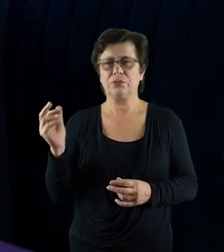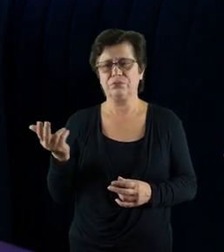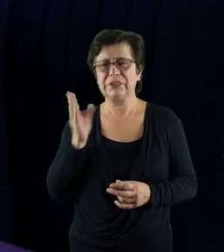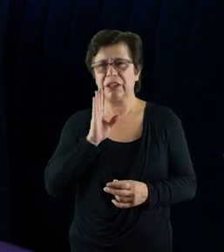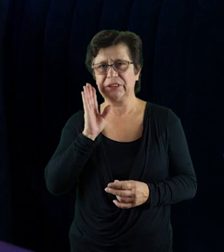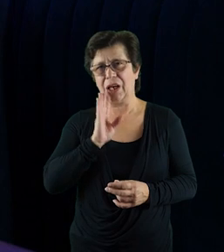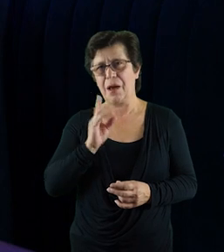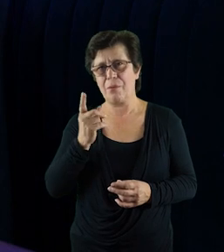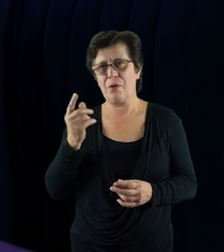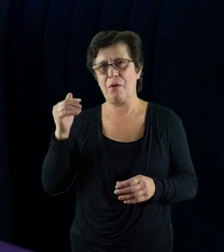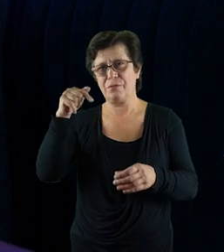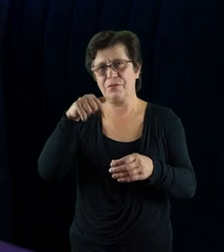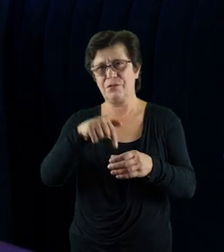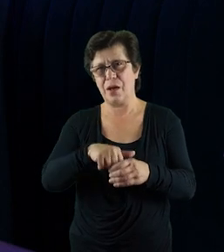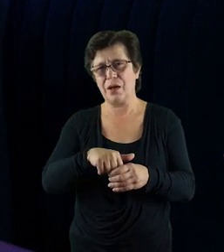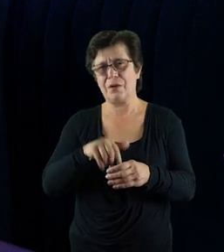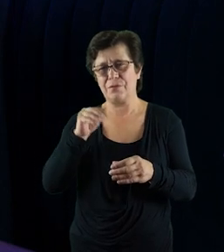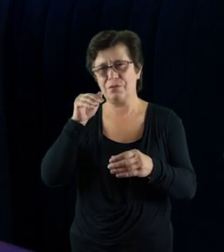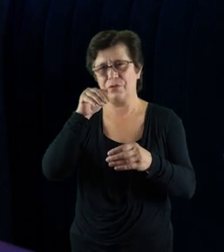prostu zaczął ten świat uprawiać.